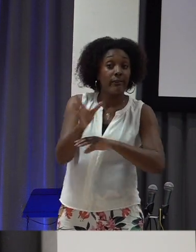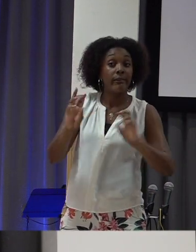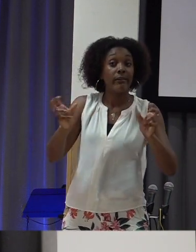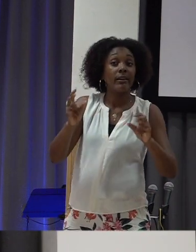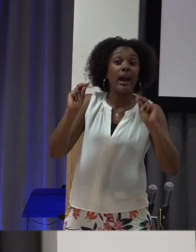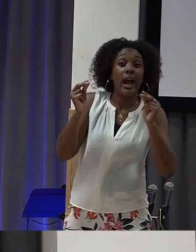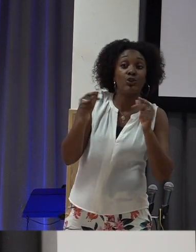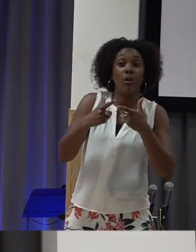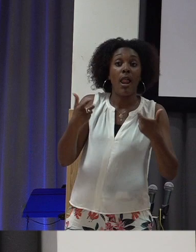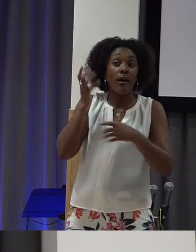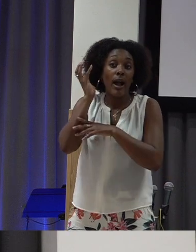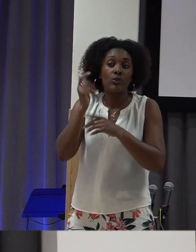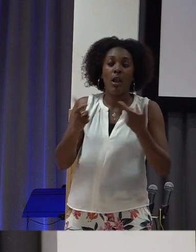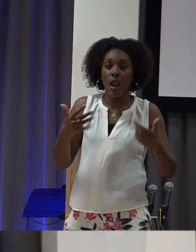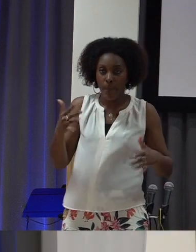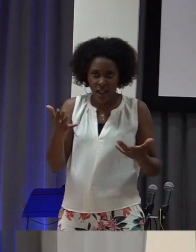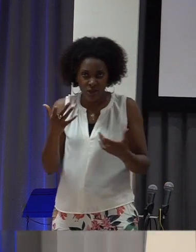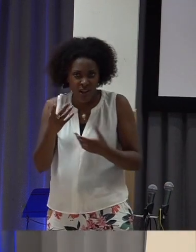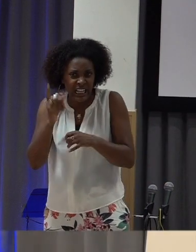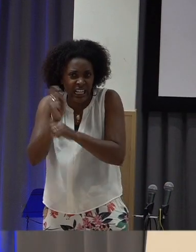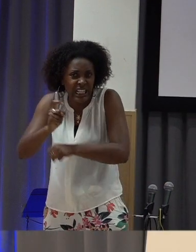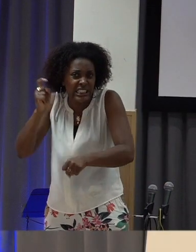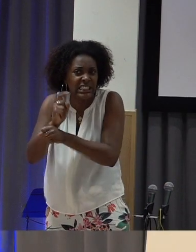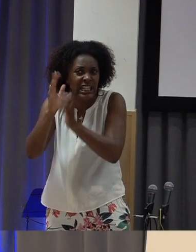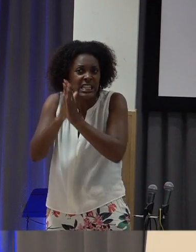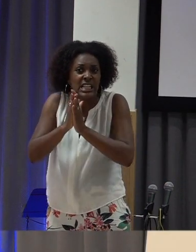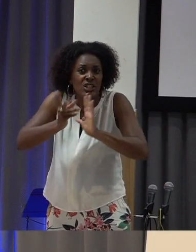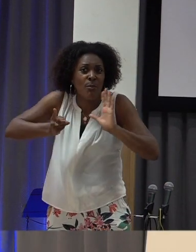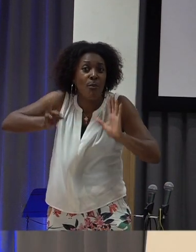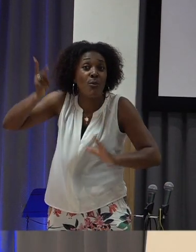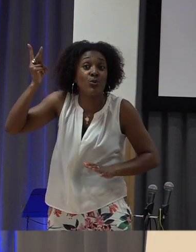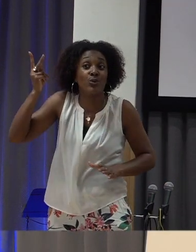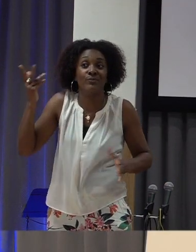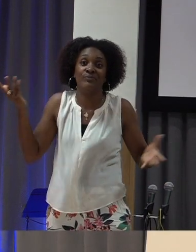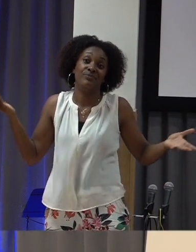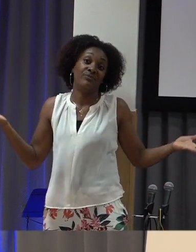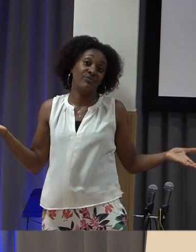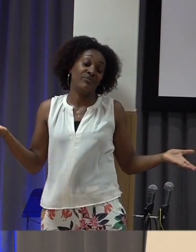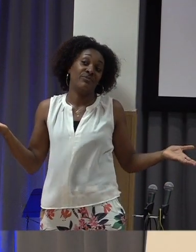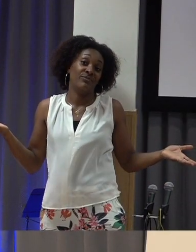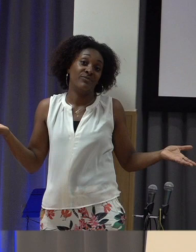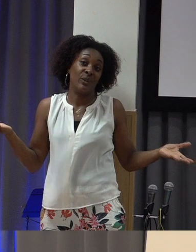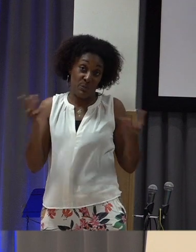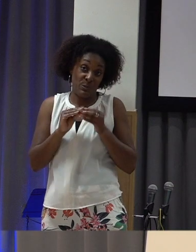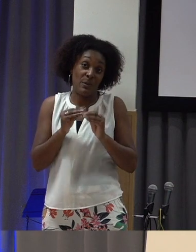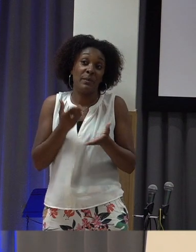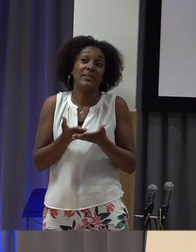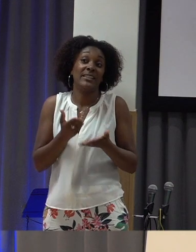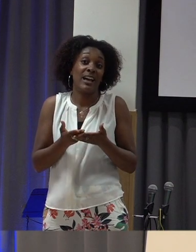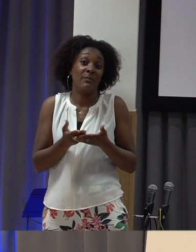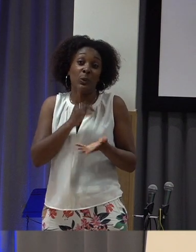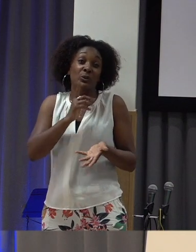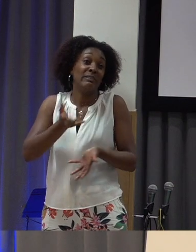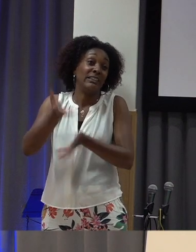radio ou autre chose. Et par ailleurs, ce monde s'est considérablement ouvert depuis des décennies